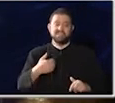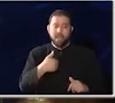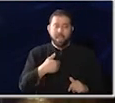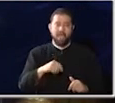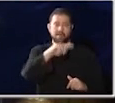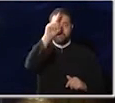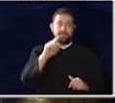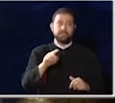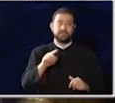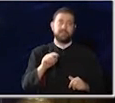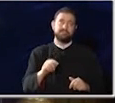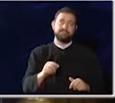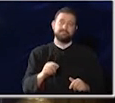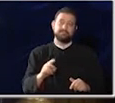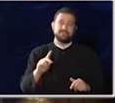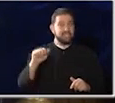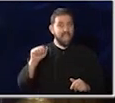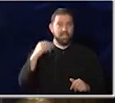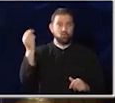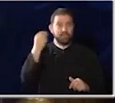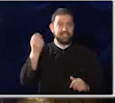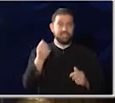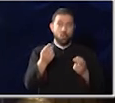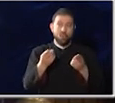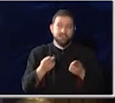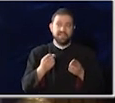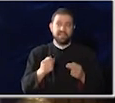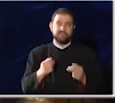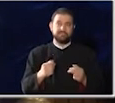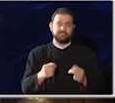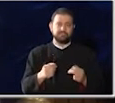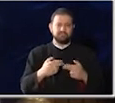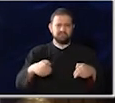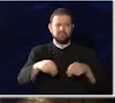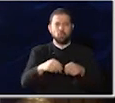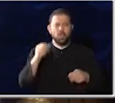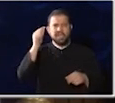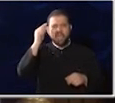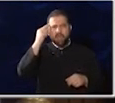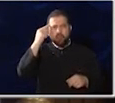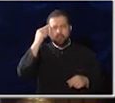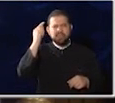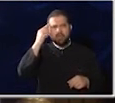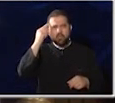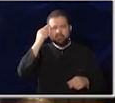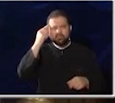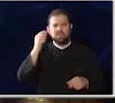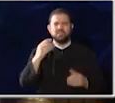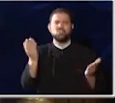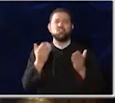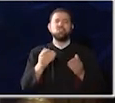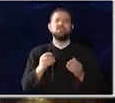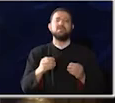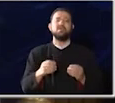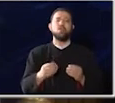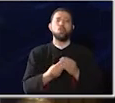mea. Dumnezeu apare, vedeți, și aici este o problemă, pentru că ne-am obișnuit,